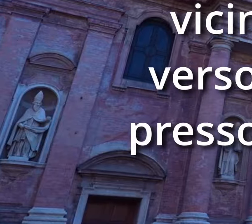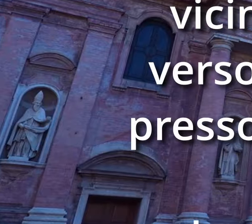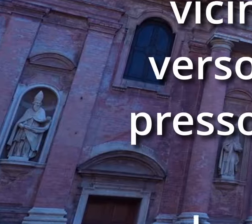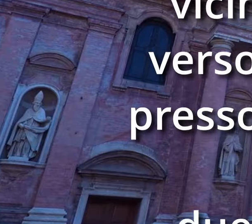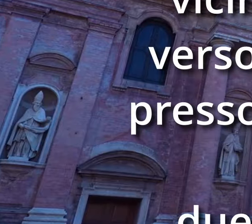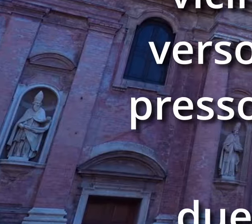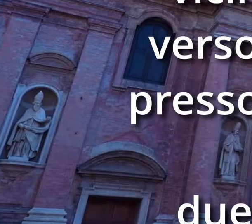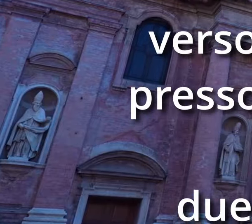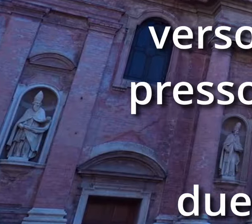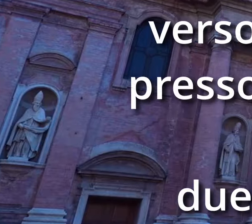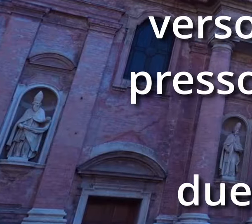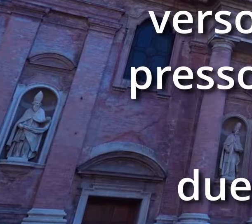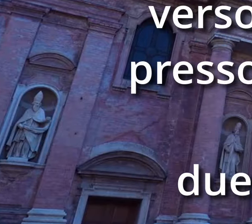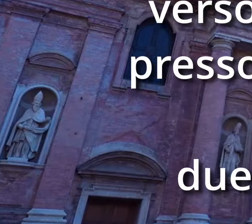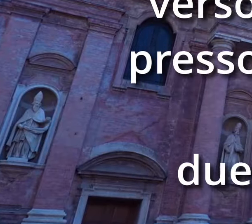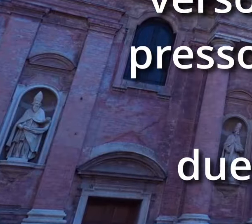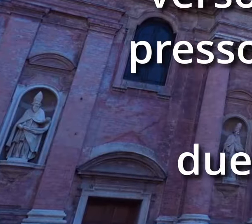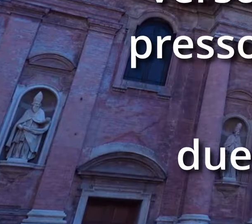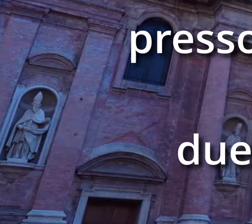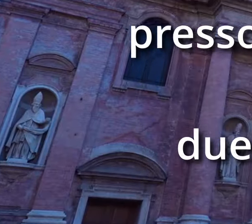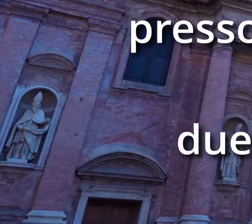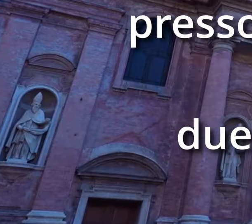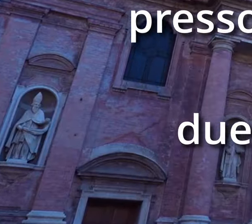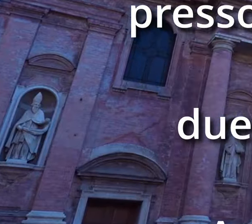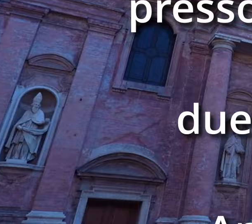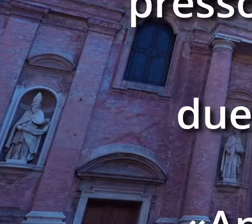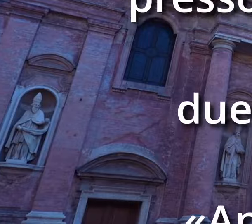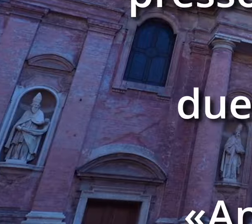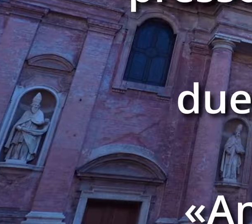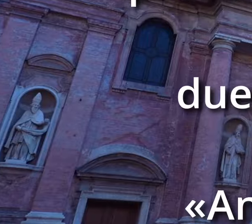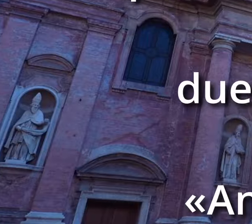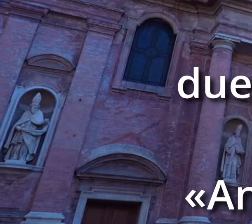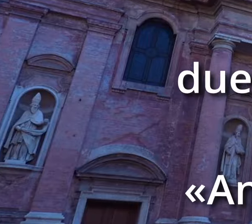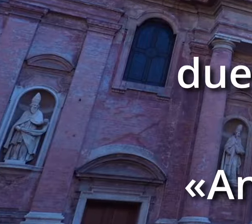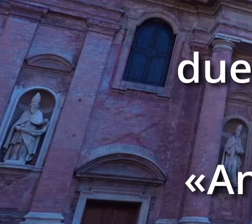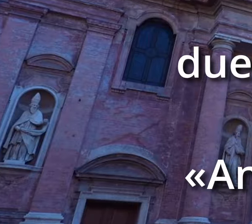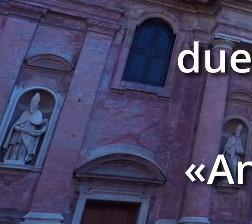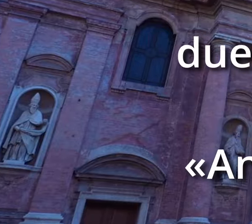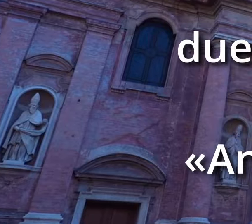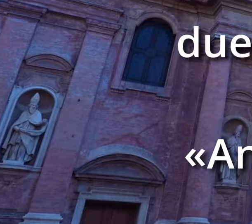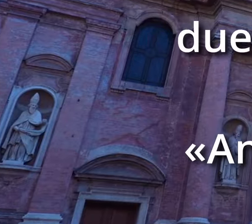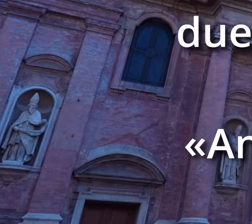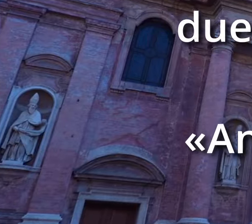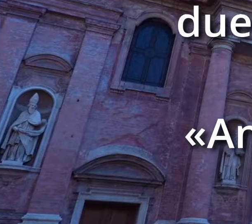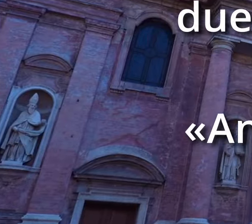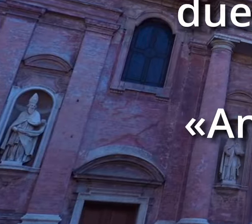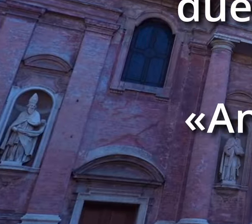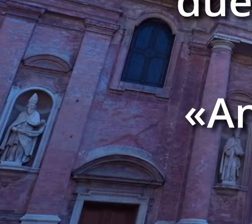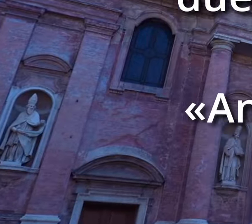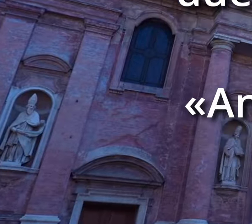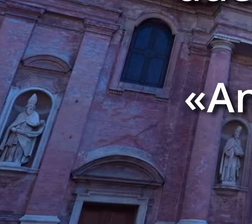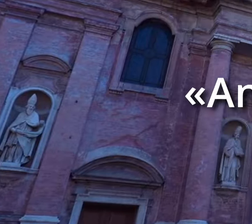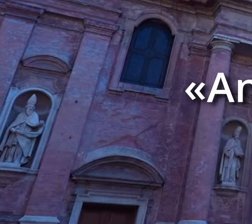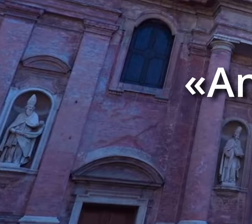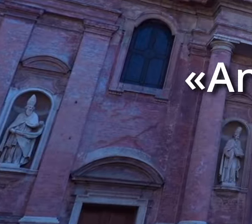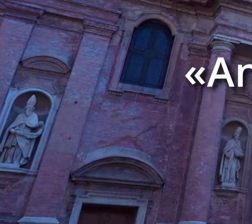Betania presso il monte degli Ulivi Gesù mandò due dei suoi discepoli e disse loro andate nel villaggio